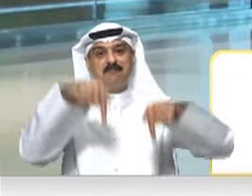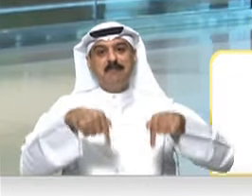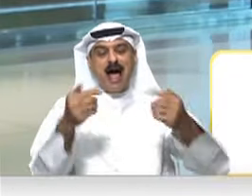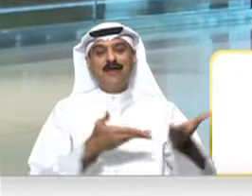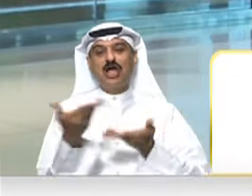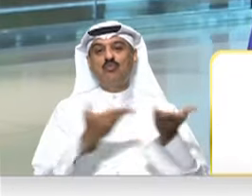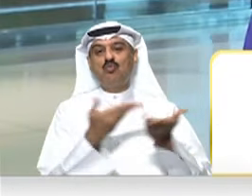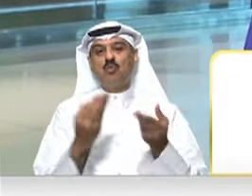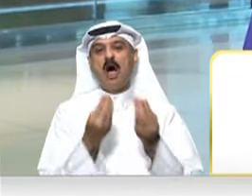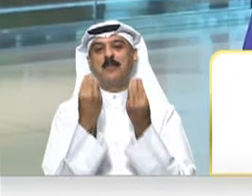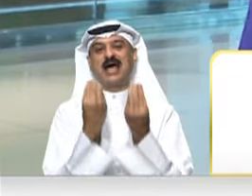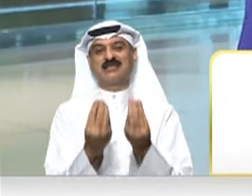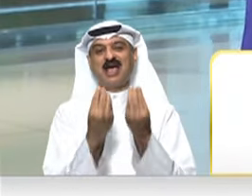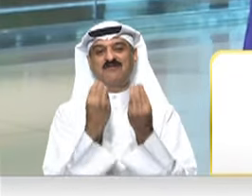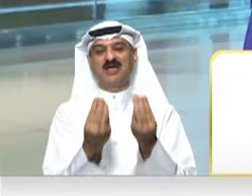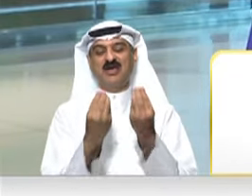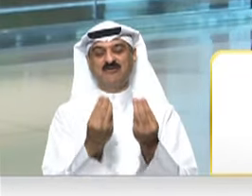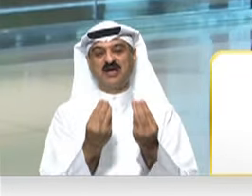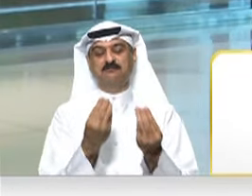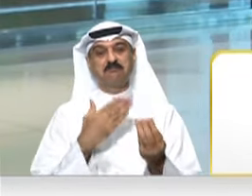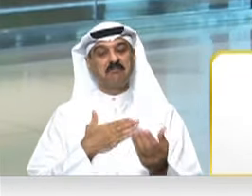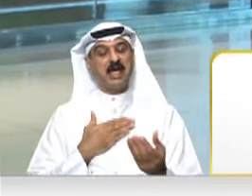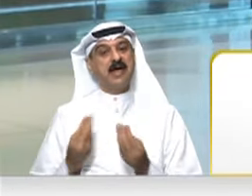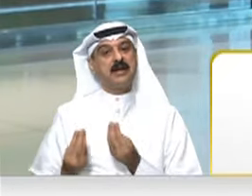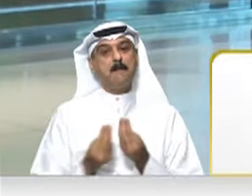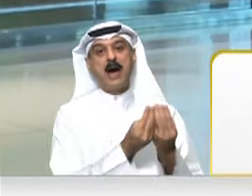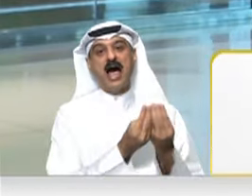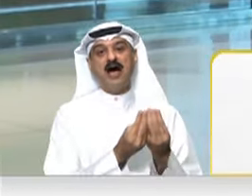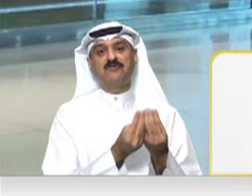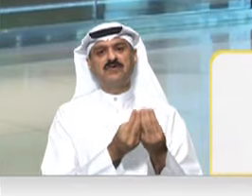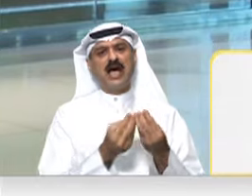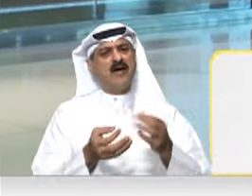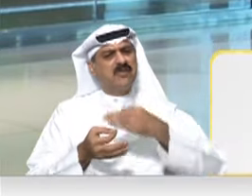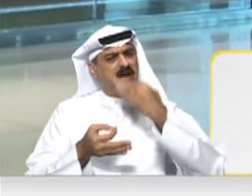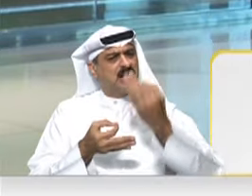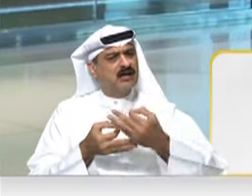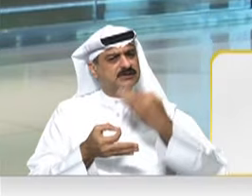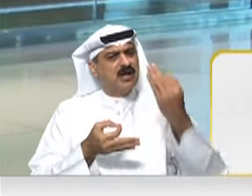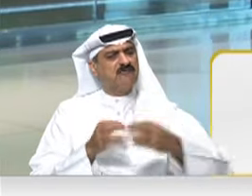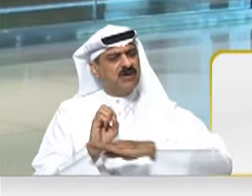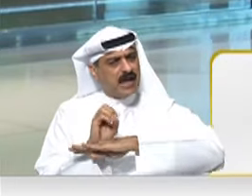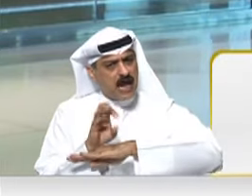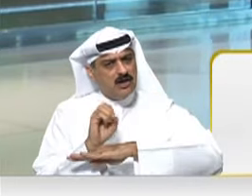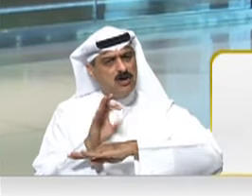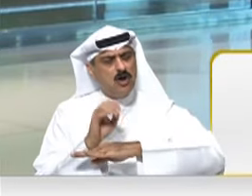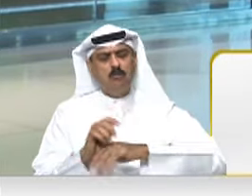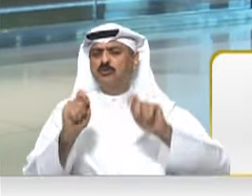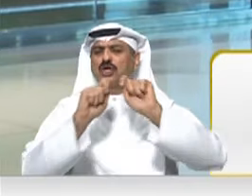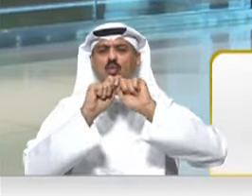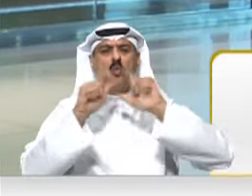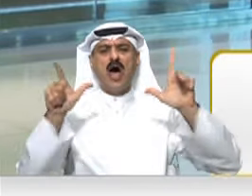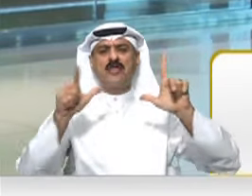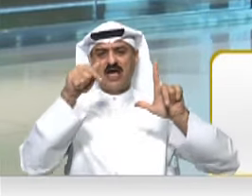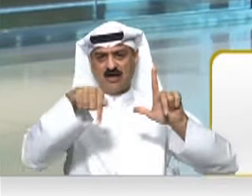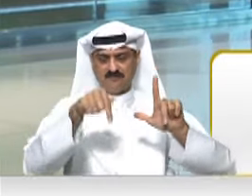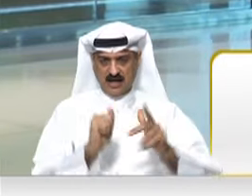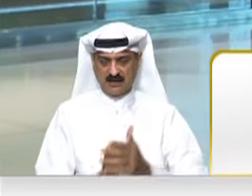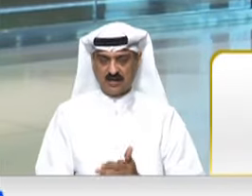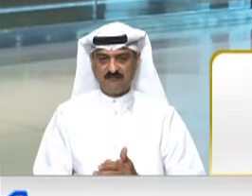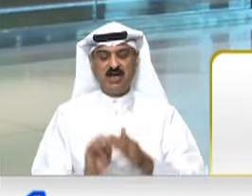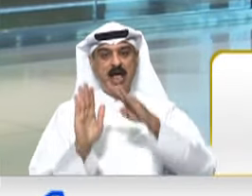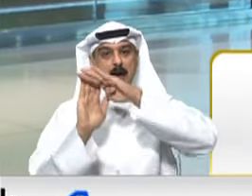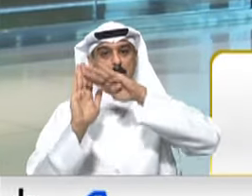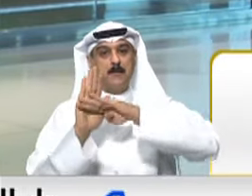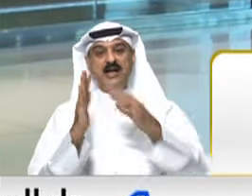أقرب للمواطن، ونكون إحنا بينهم ونشرح لهم خدماتنا للتوعية والإرشاد وتشجيعهم أيضا على استخدام التطبيق.